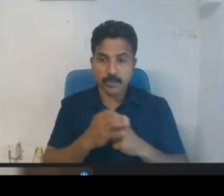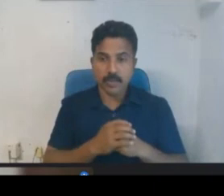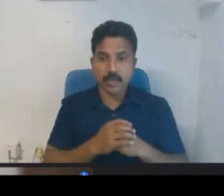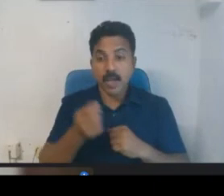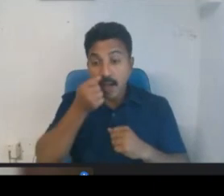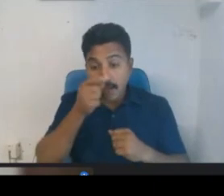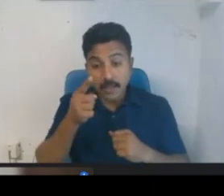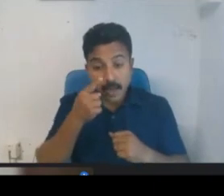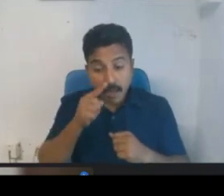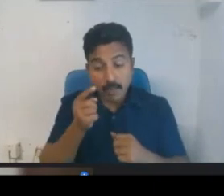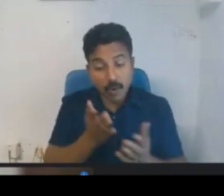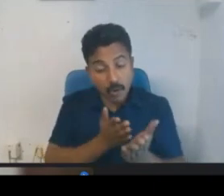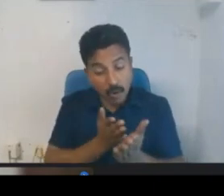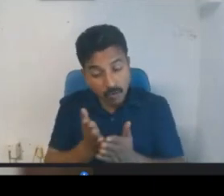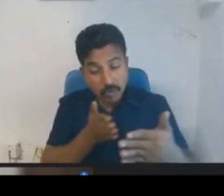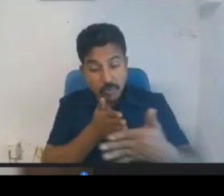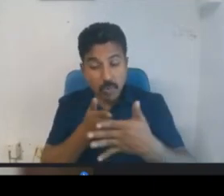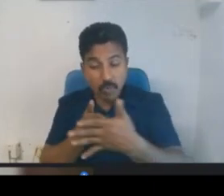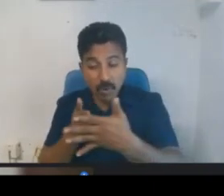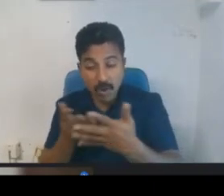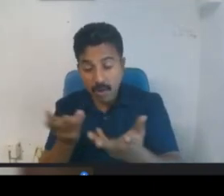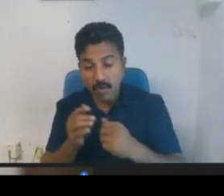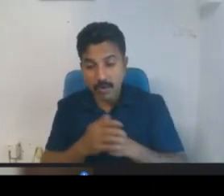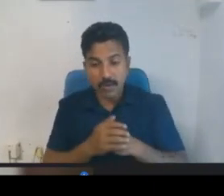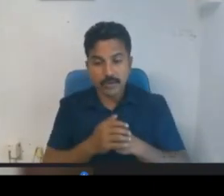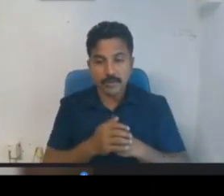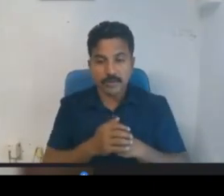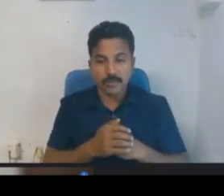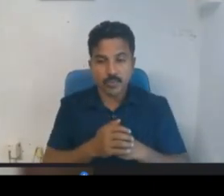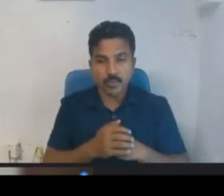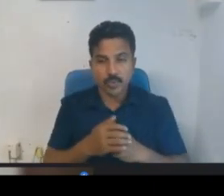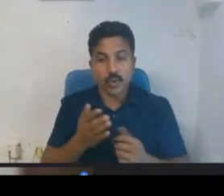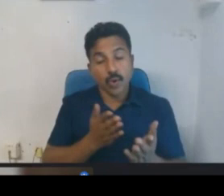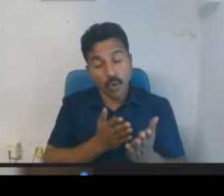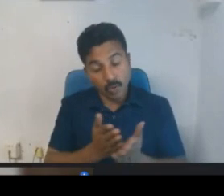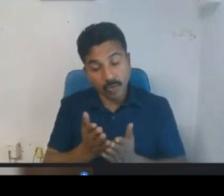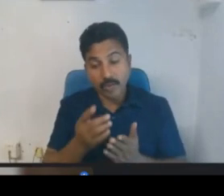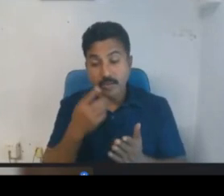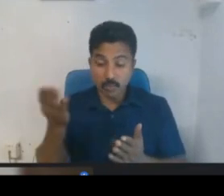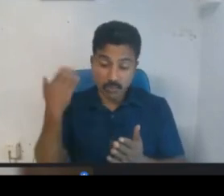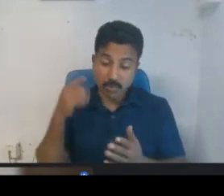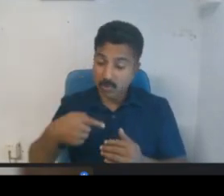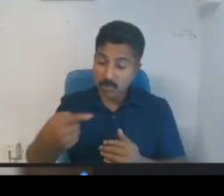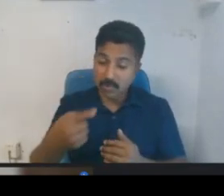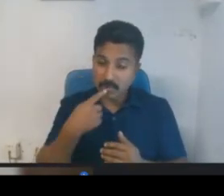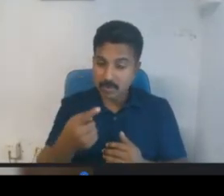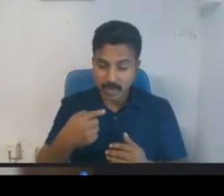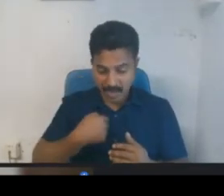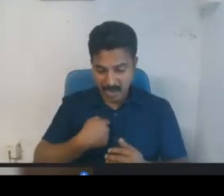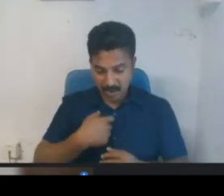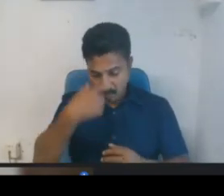ഈ മാതാപിതാക്കൾ ഏറ്റവും കൂടുതൽ ബുദ്ധിമുട്ടുന്നത് ഈ കാര്യത്തിലാണ്. അതായത് നമ്മൾ എപ്പോഴും പറയുന്ന ഒരു കാര്യം എന്ന് പറഞ്ഞു കഴിഞ്ഞാൽ,